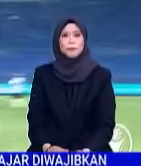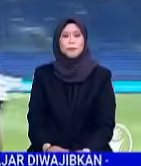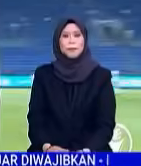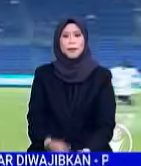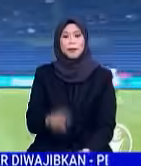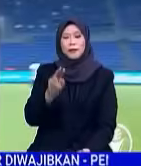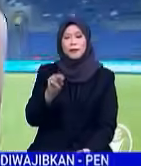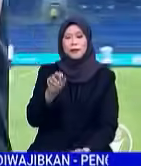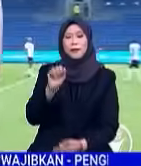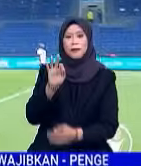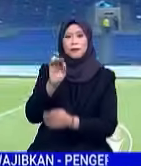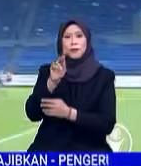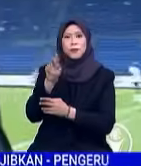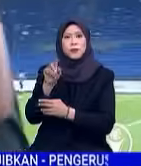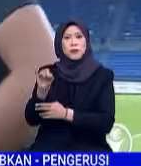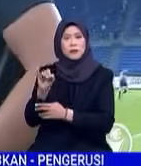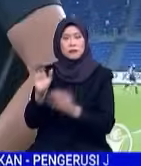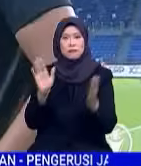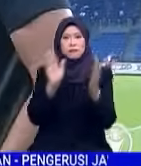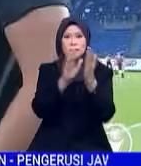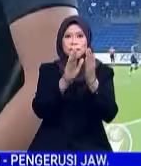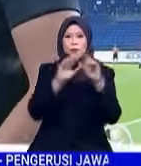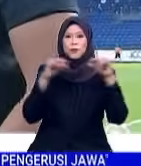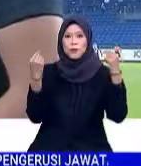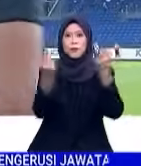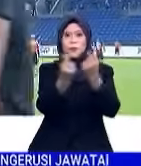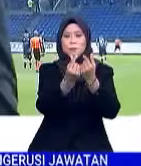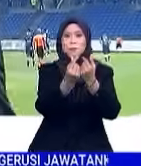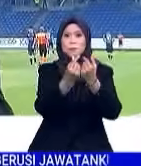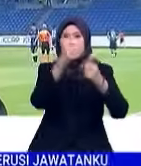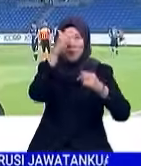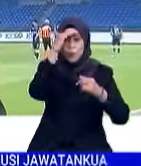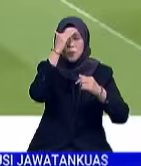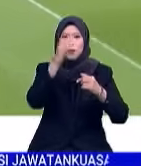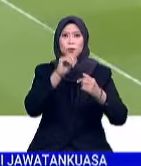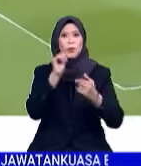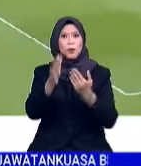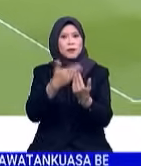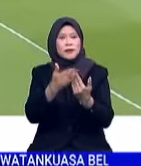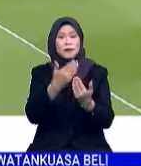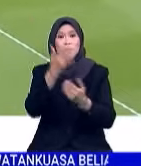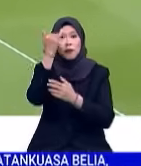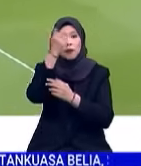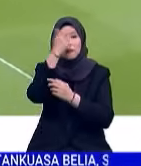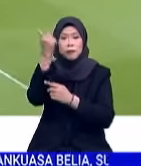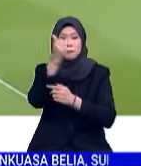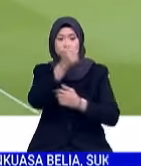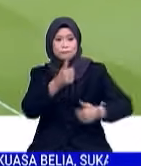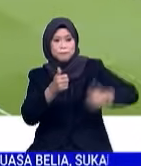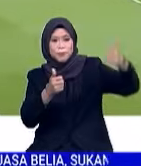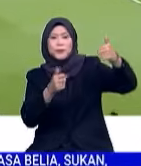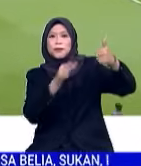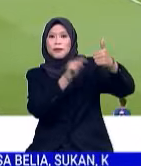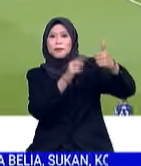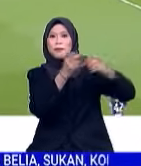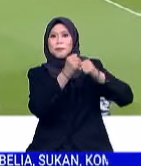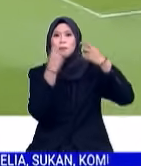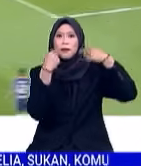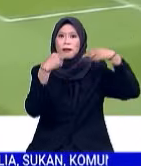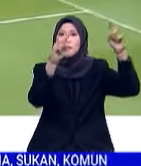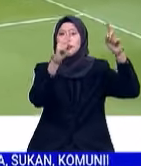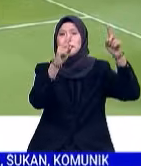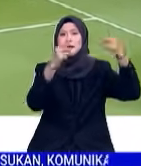Menurut Nafuzi Zain, berdepan skuad Harimau Selatan bukan tugas yang mudah kerana kelab kekasih tanah air itu memiliki reputasi